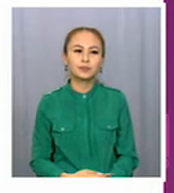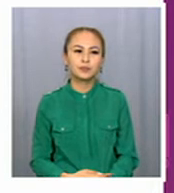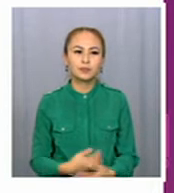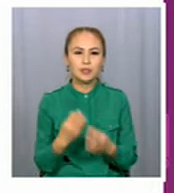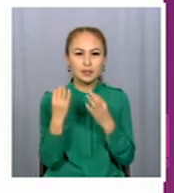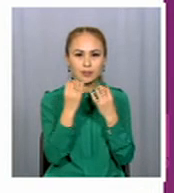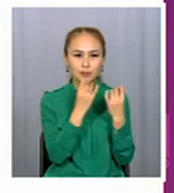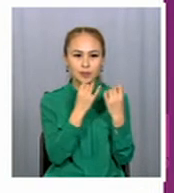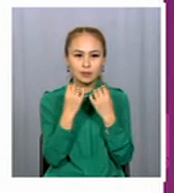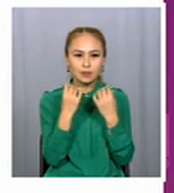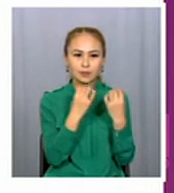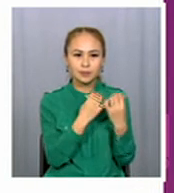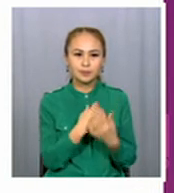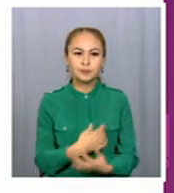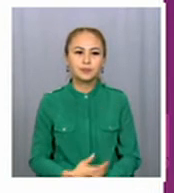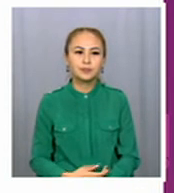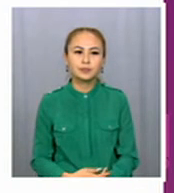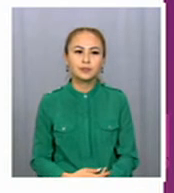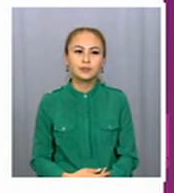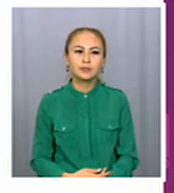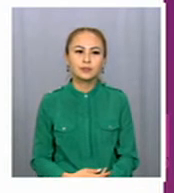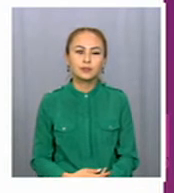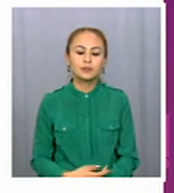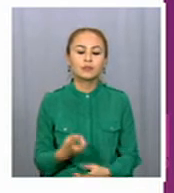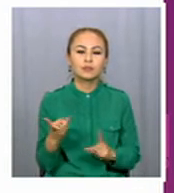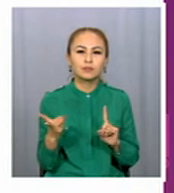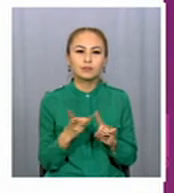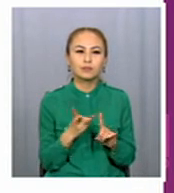сыбызғы, тамаша. Үшінші,